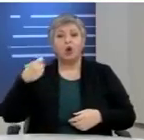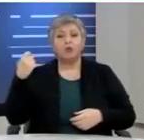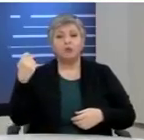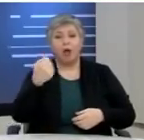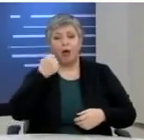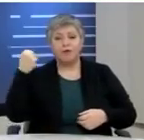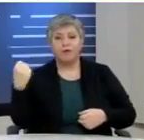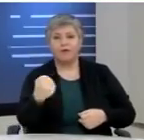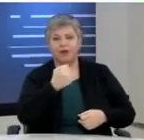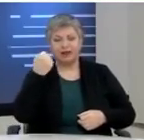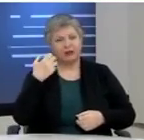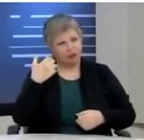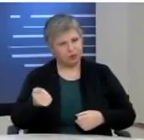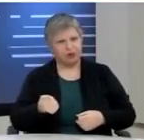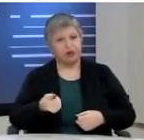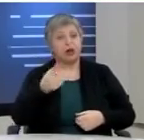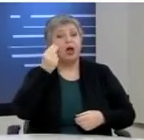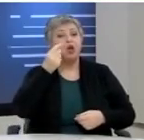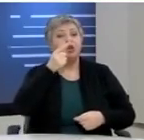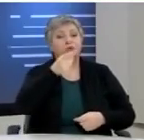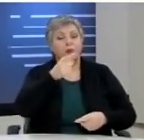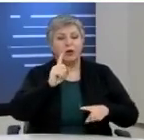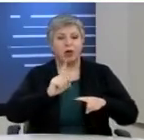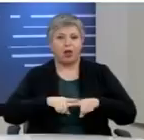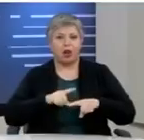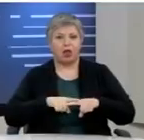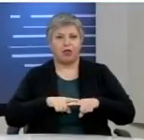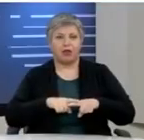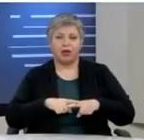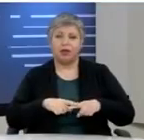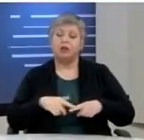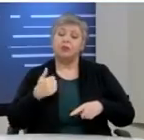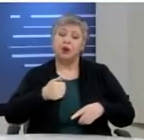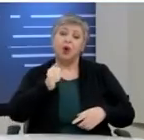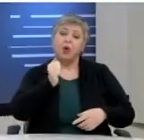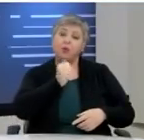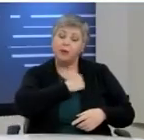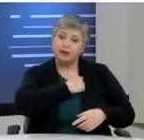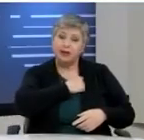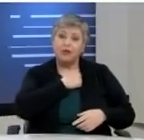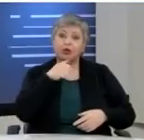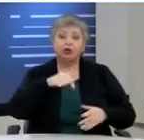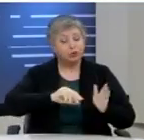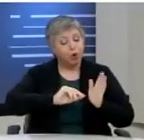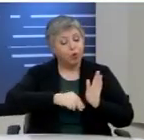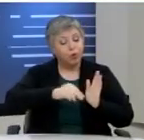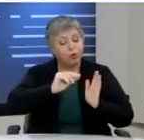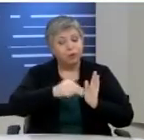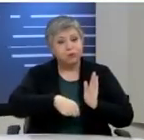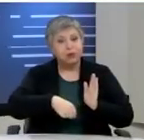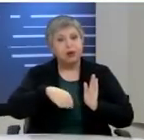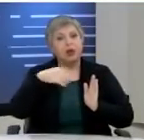πλευρές. Θεωρώ, κυρίες και κύριοι συνάδελφοι, ότι με αυτή τη συμφωνία η Ελλάδα παίρνει πίσω